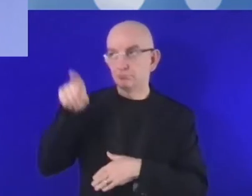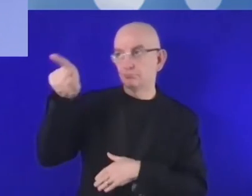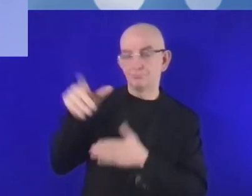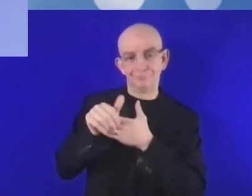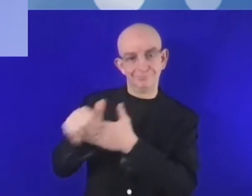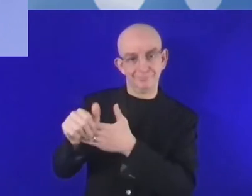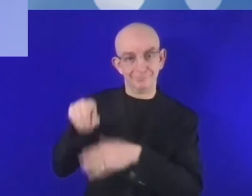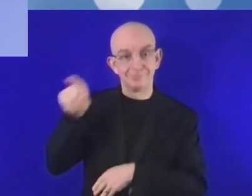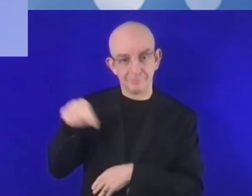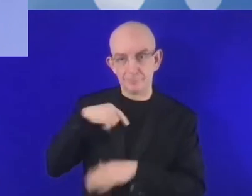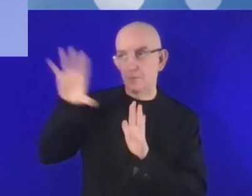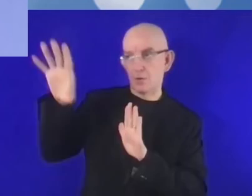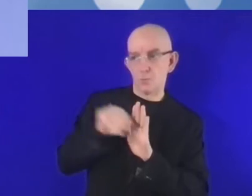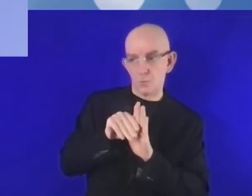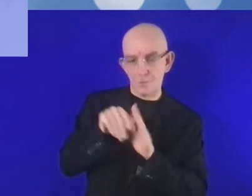лидеров